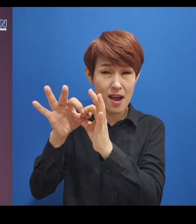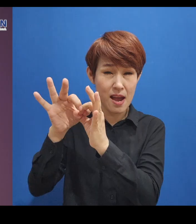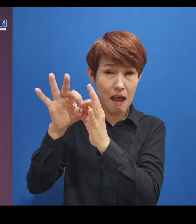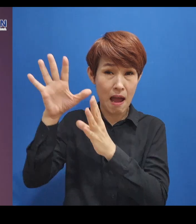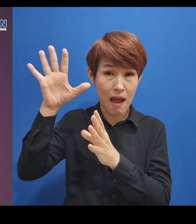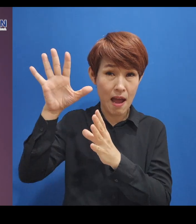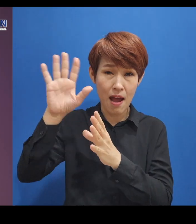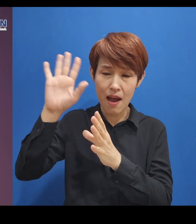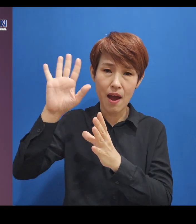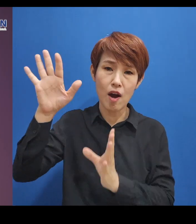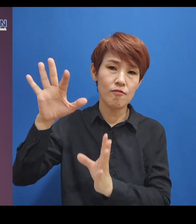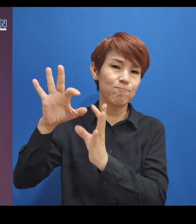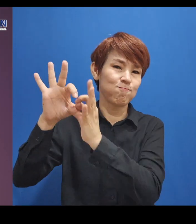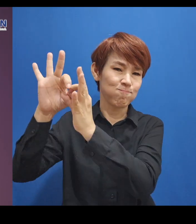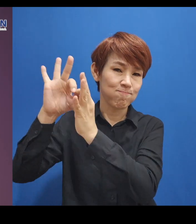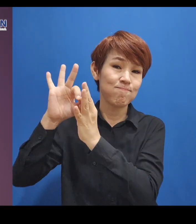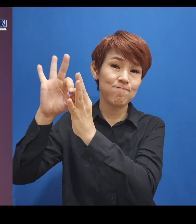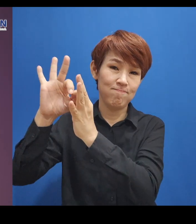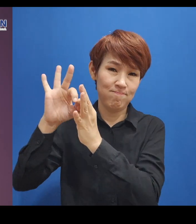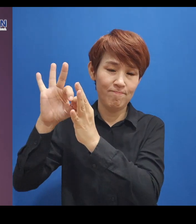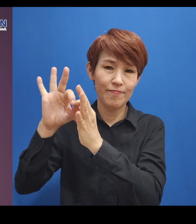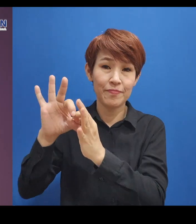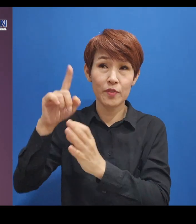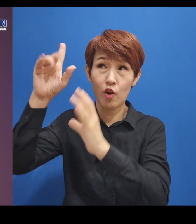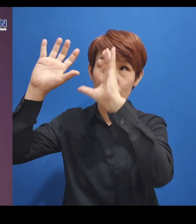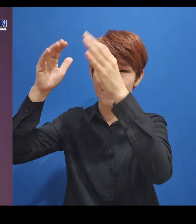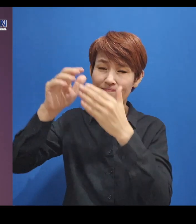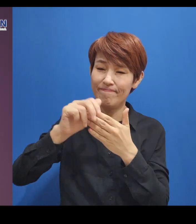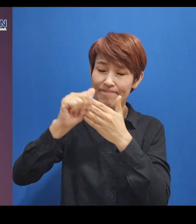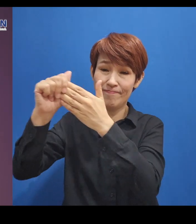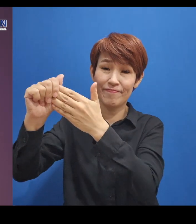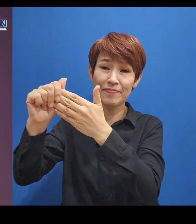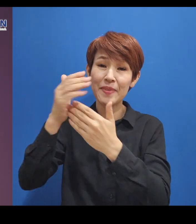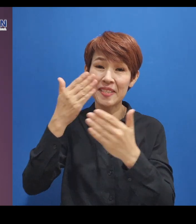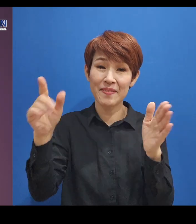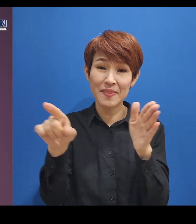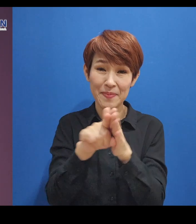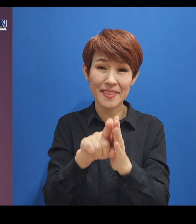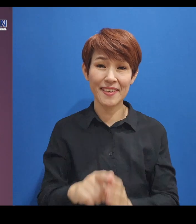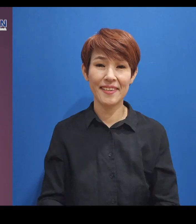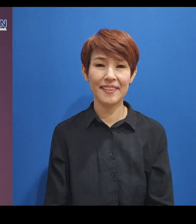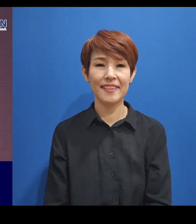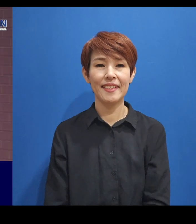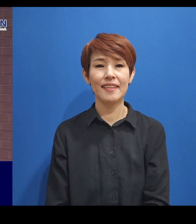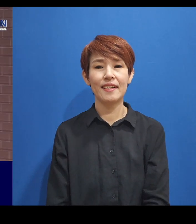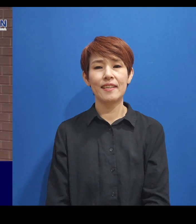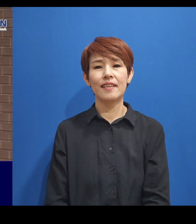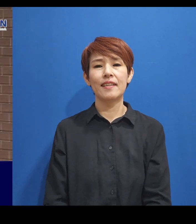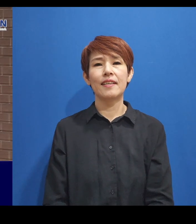않습니다. 외치며 천국까지 인도하실 줄 믿습니다.